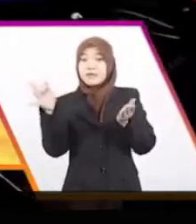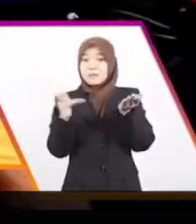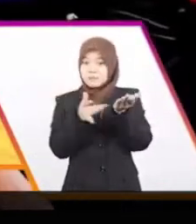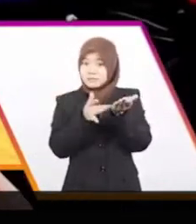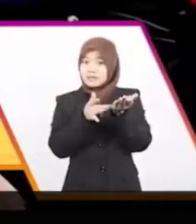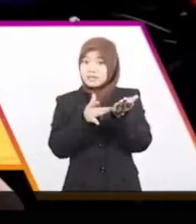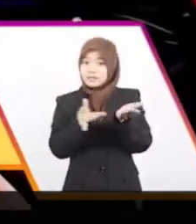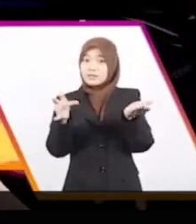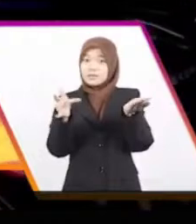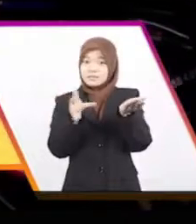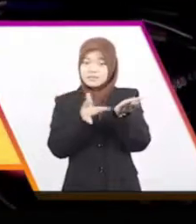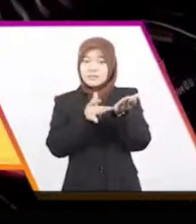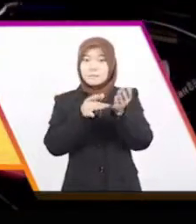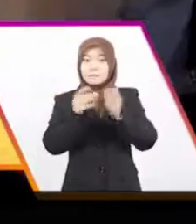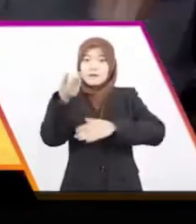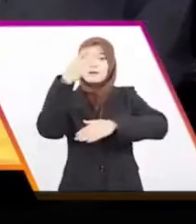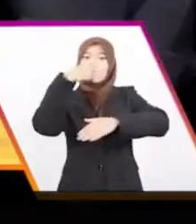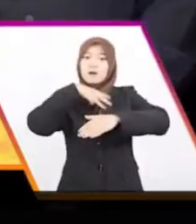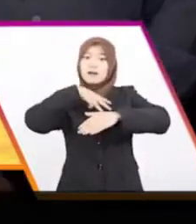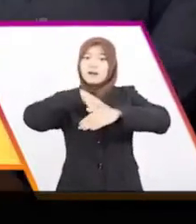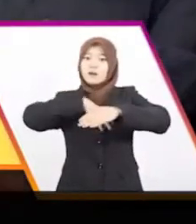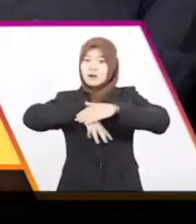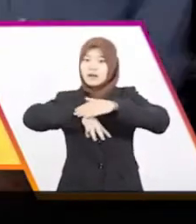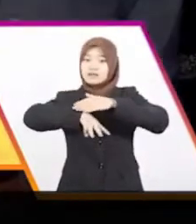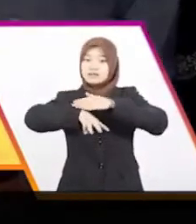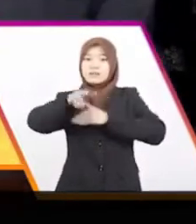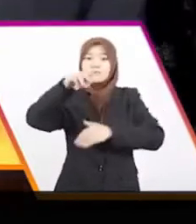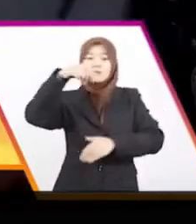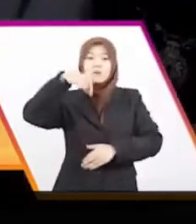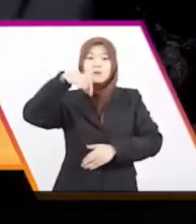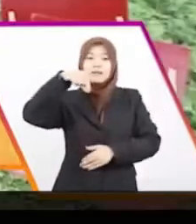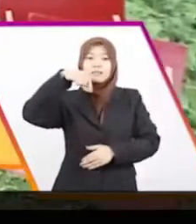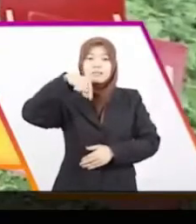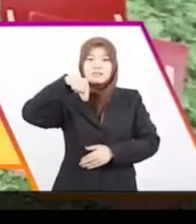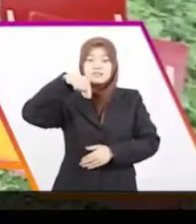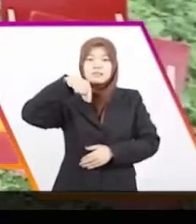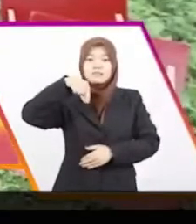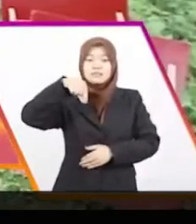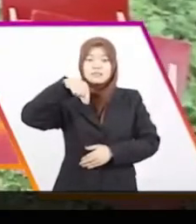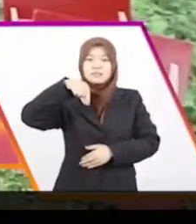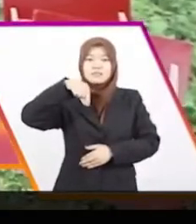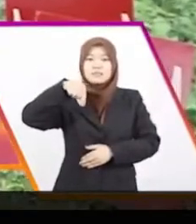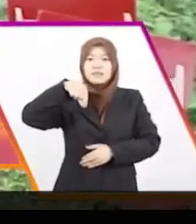Berinovasi, berteknologi, berwawasan, berkualiti.